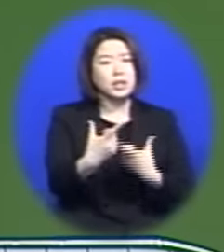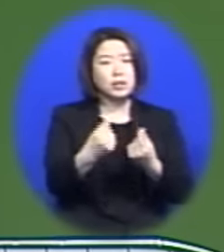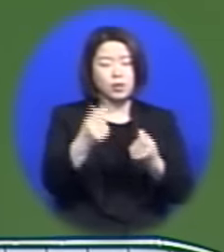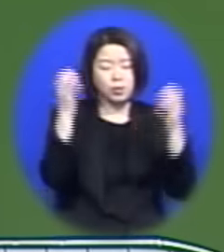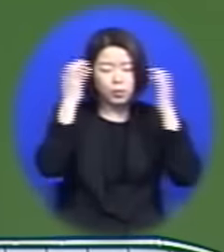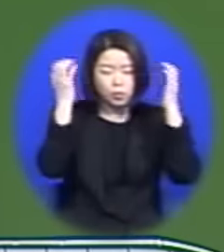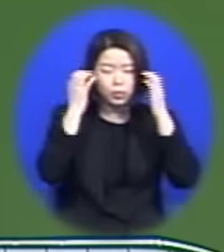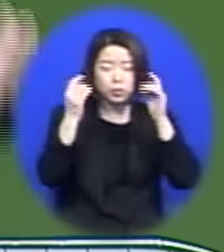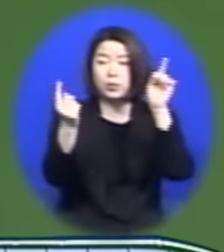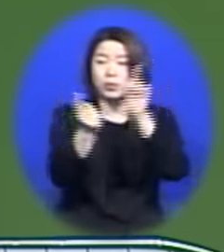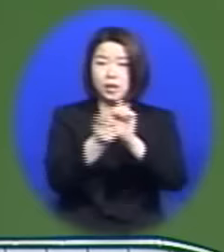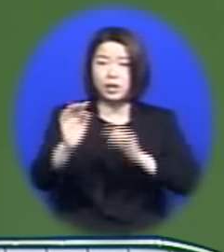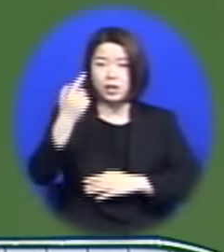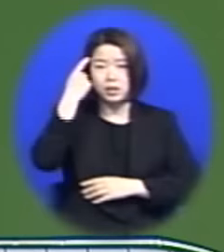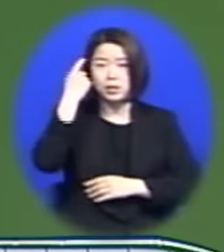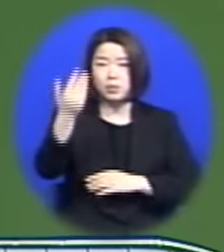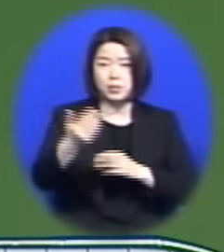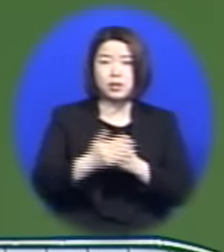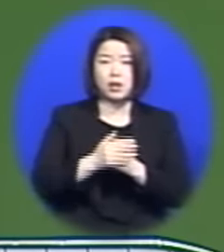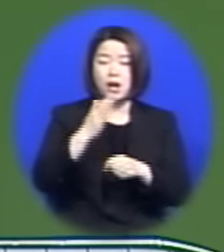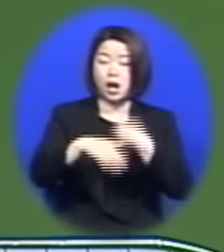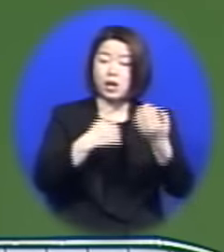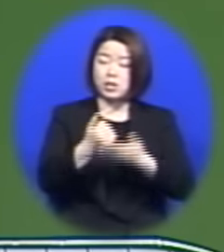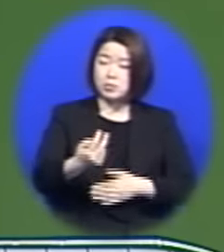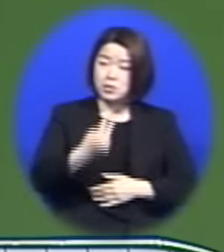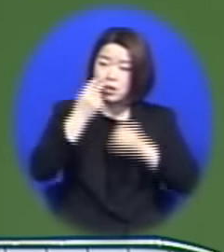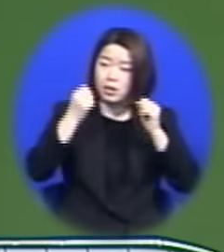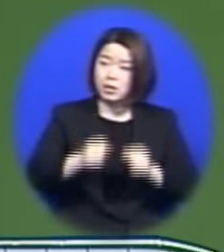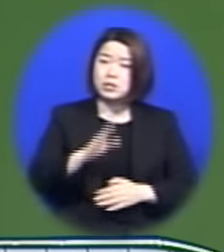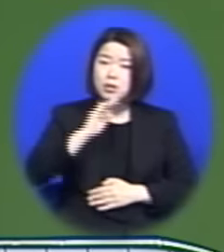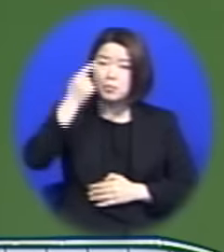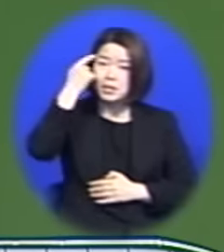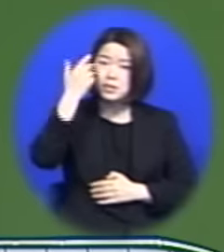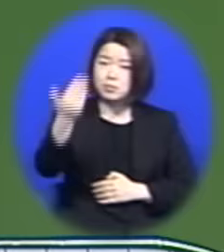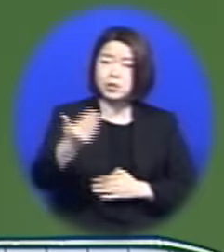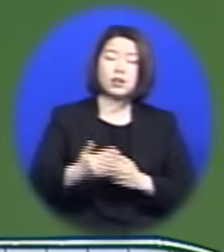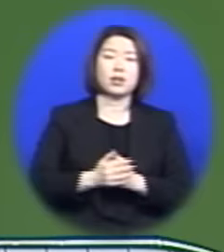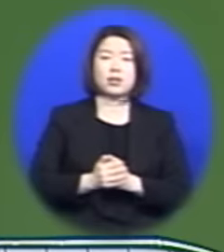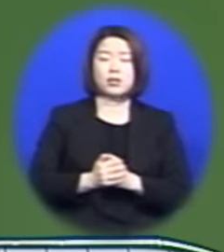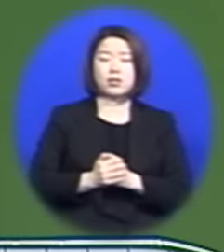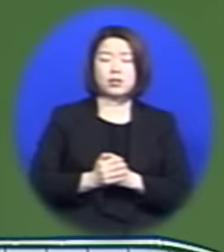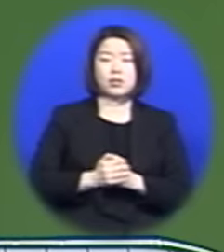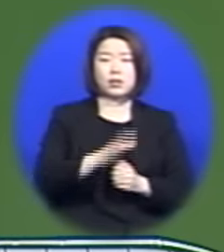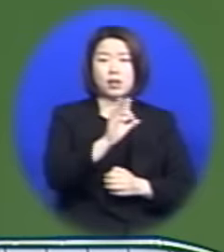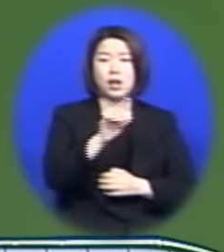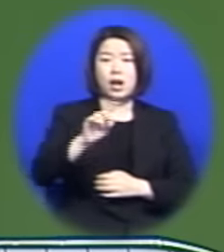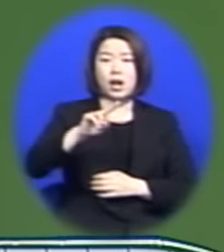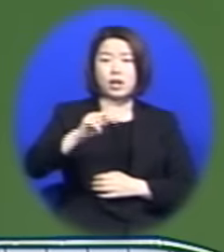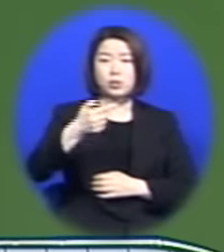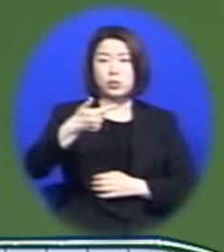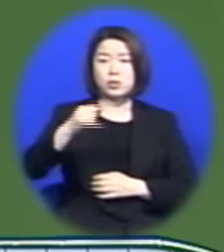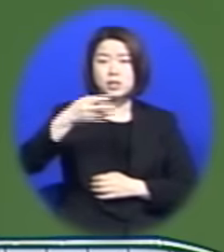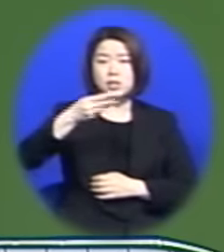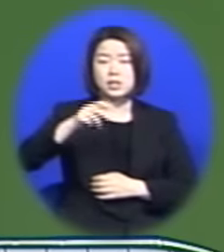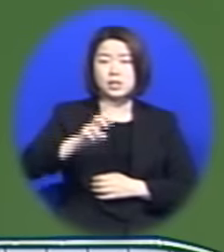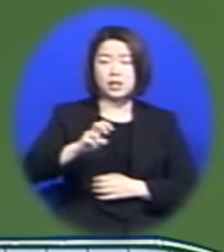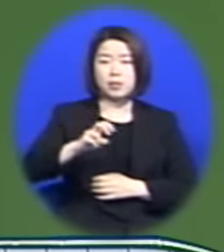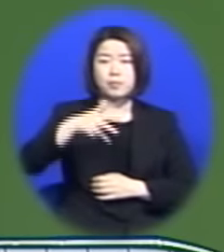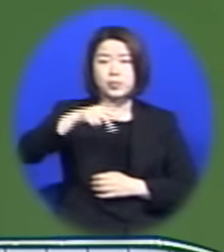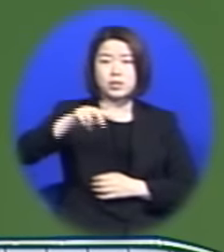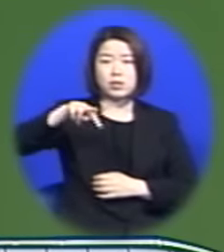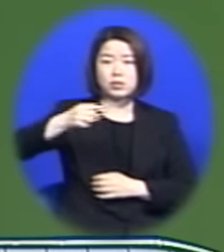됩니까 하나님 살아 계신 거 맞아요 아도니람 저은 선교사도